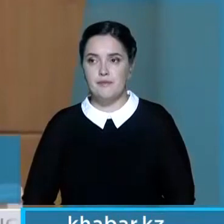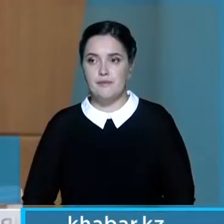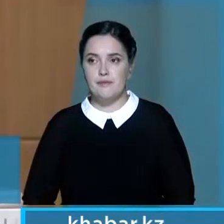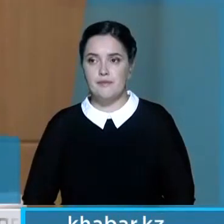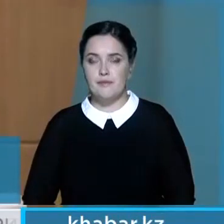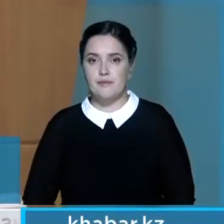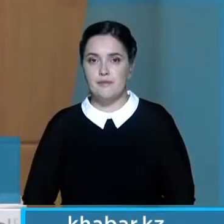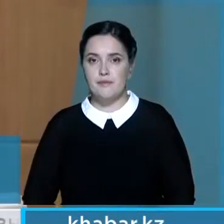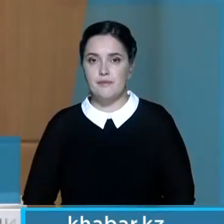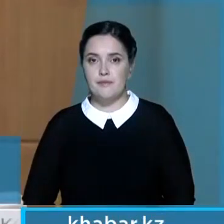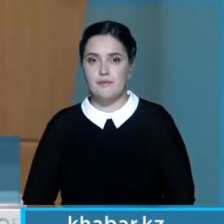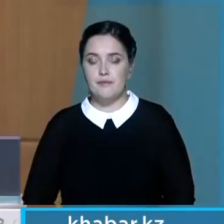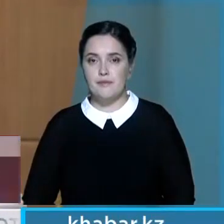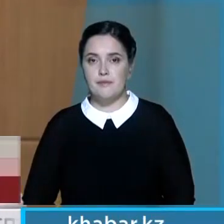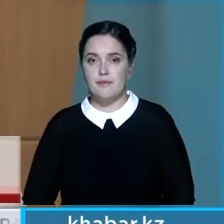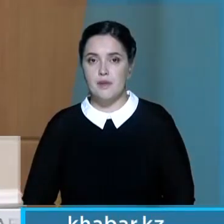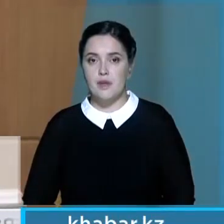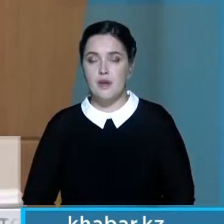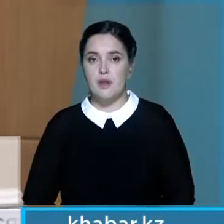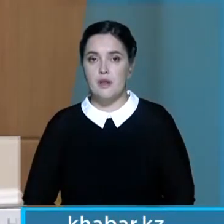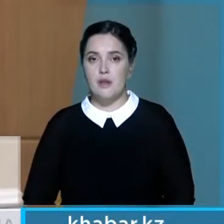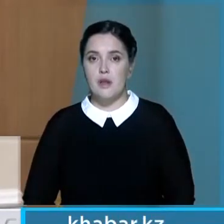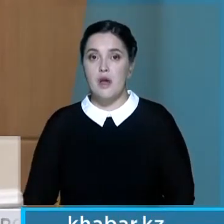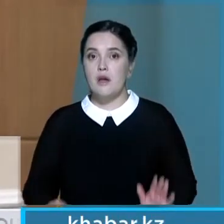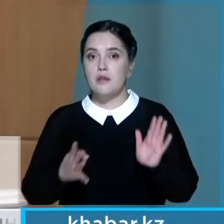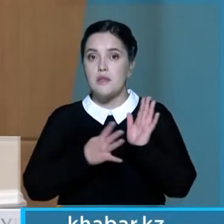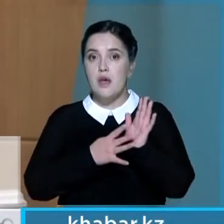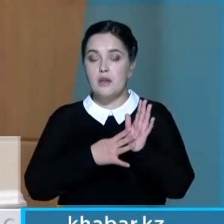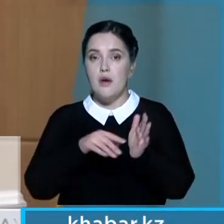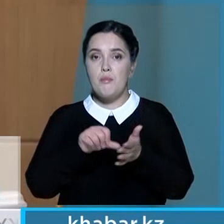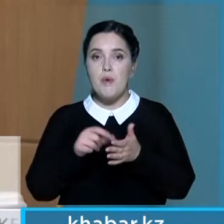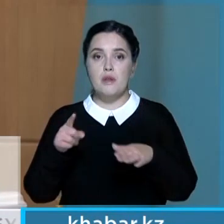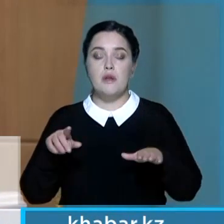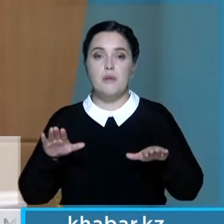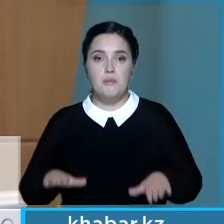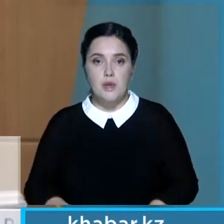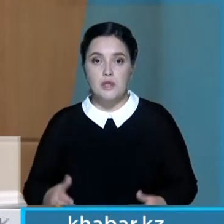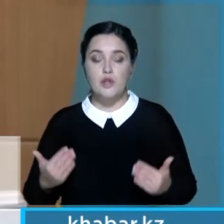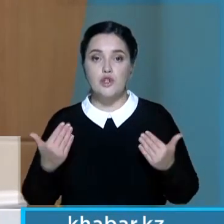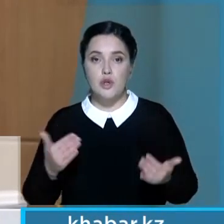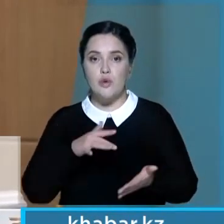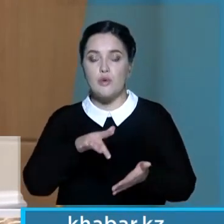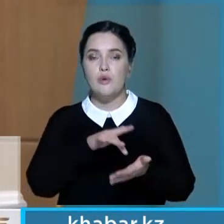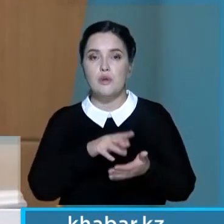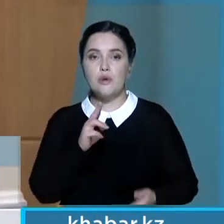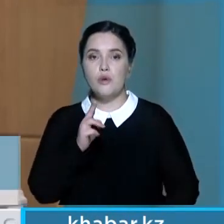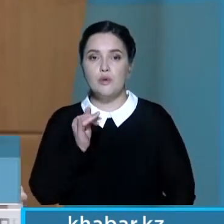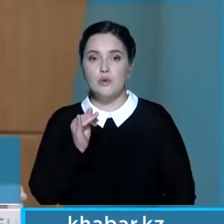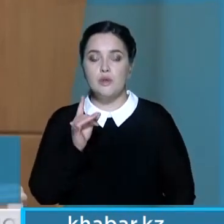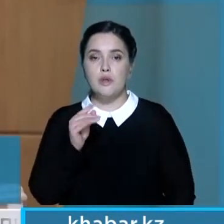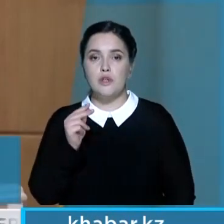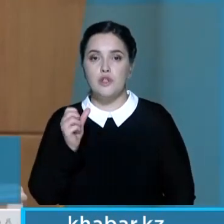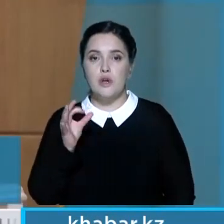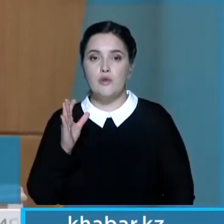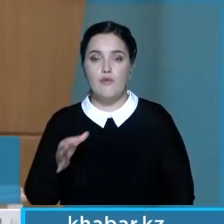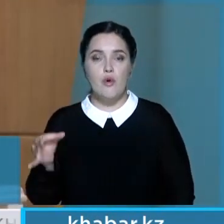Максимальная конкуренция 9 претендентов на место в настоящее время в городе Курчатово, в Курчатове, области